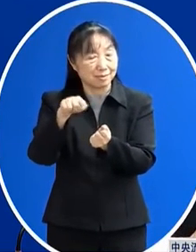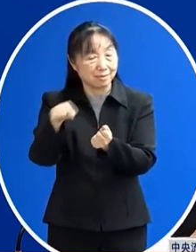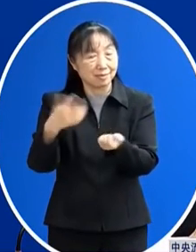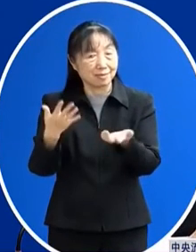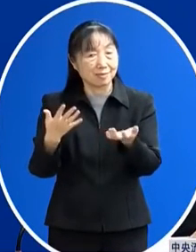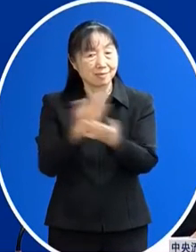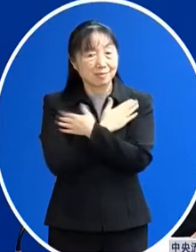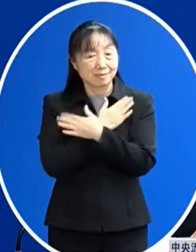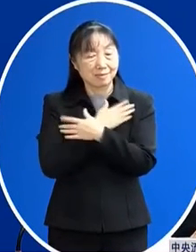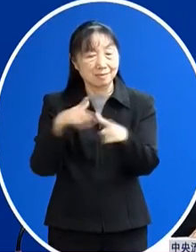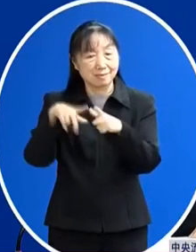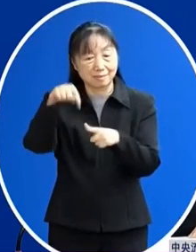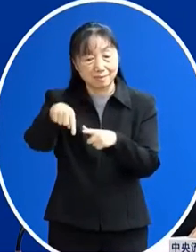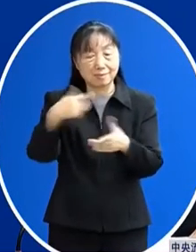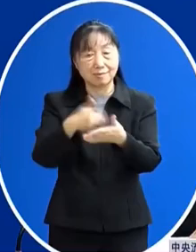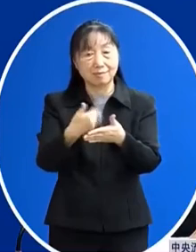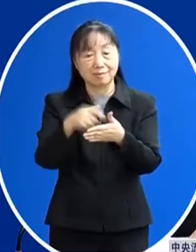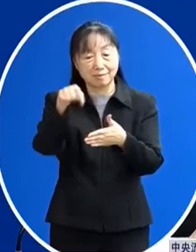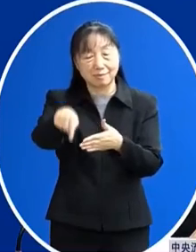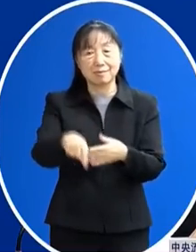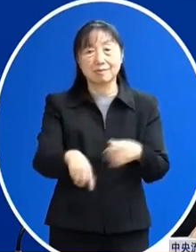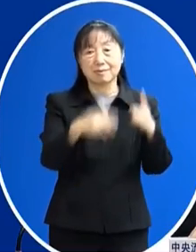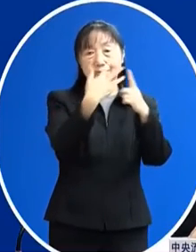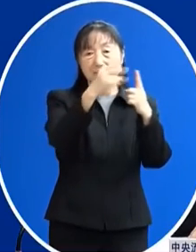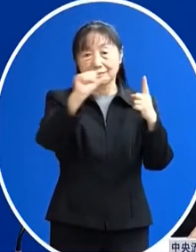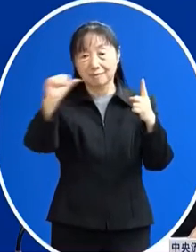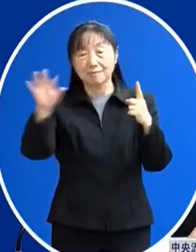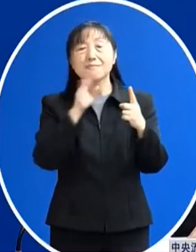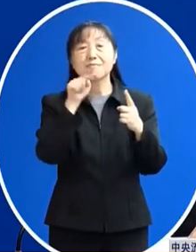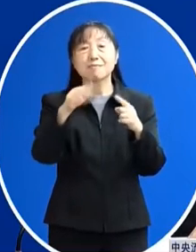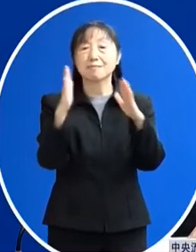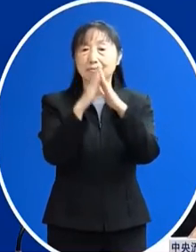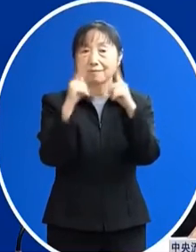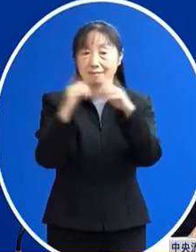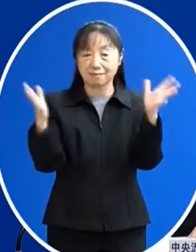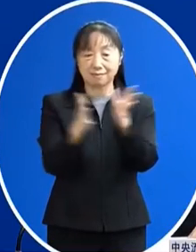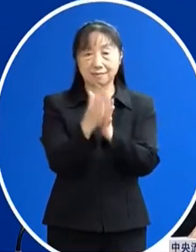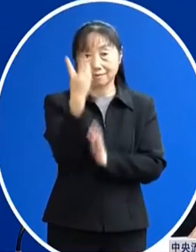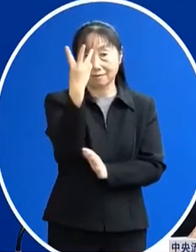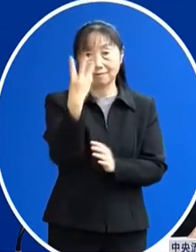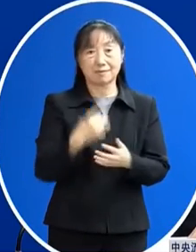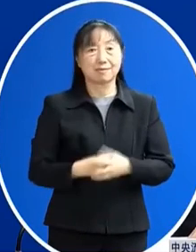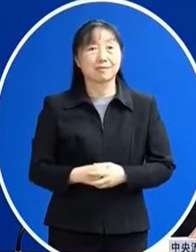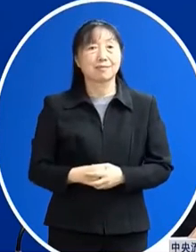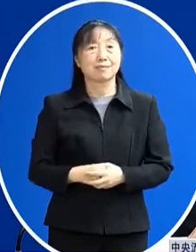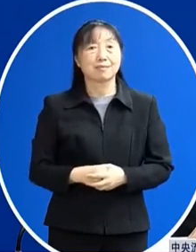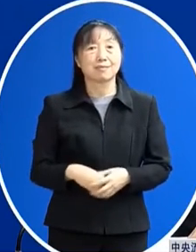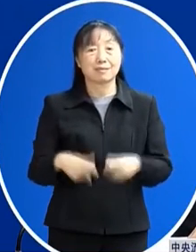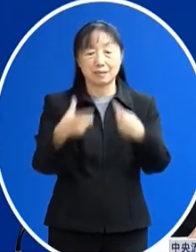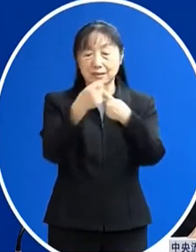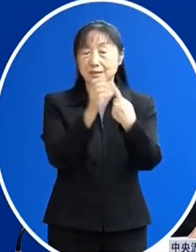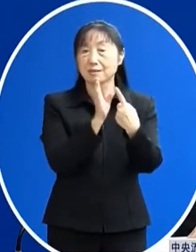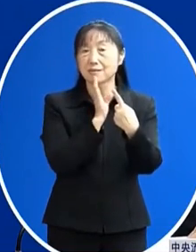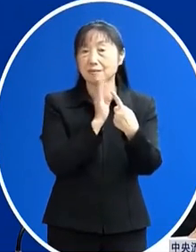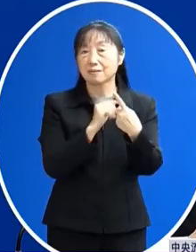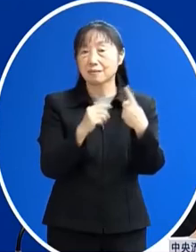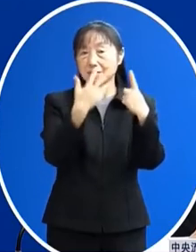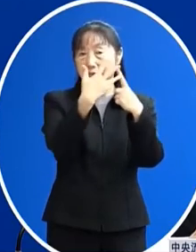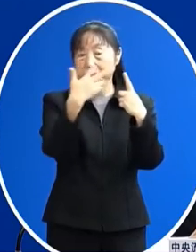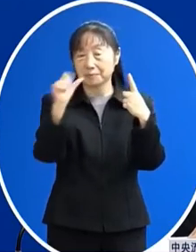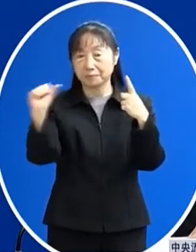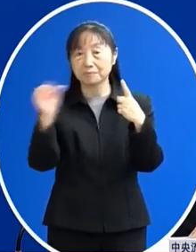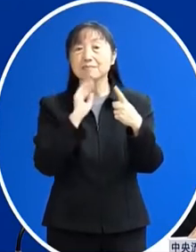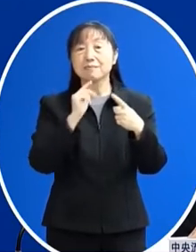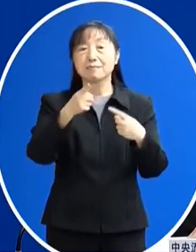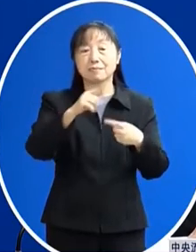面，包括就是说1855相关的家人总共有三位。那这三位第一部分是1855的